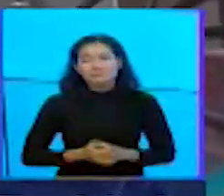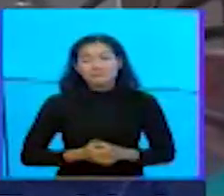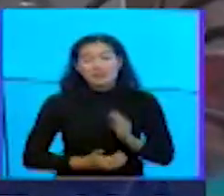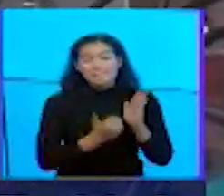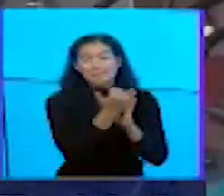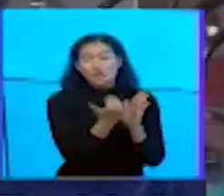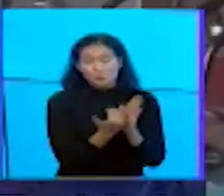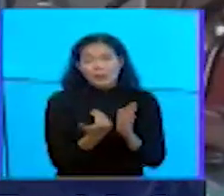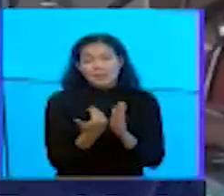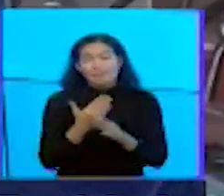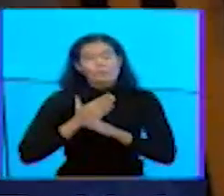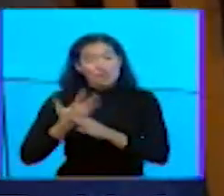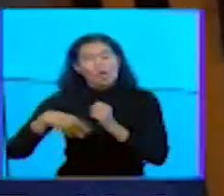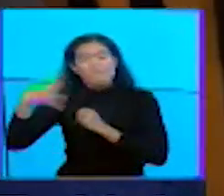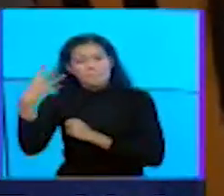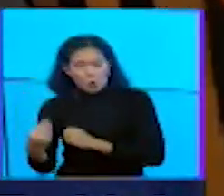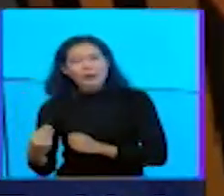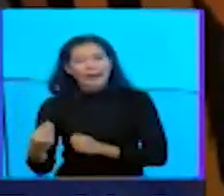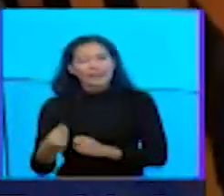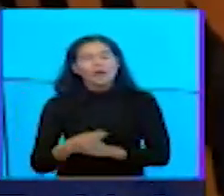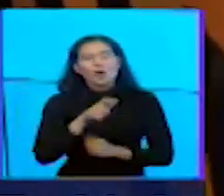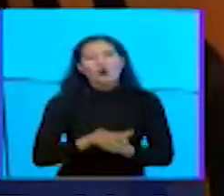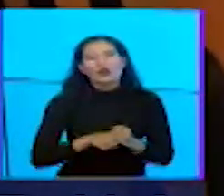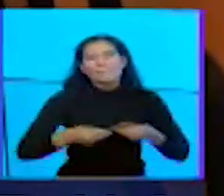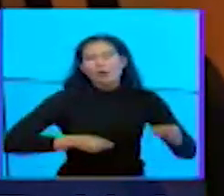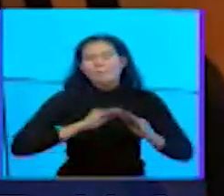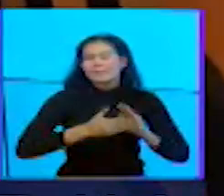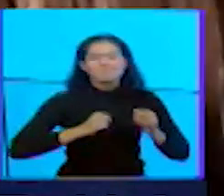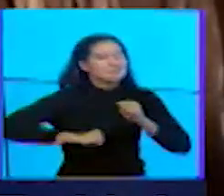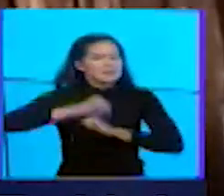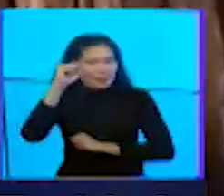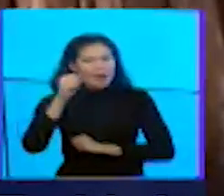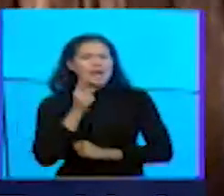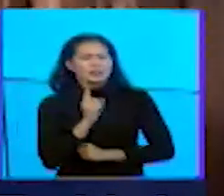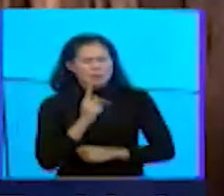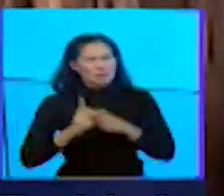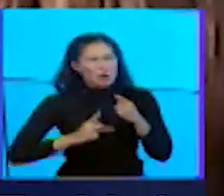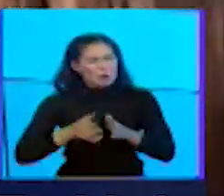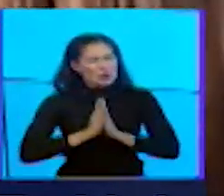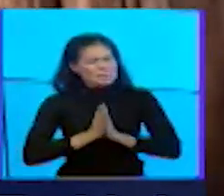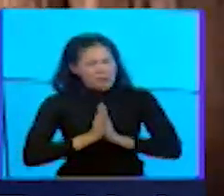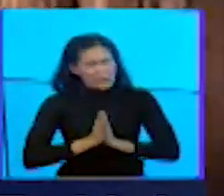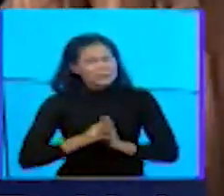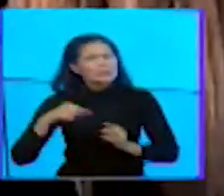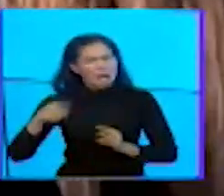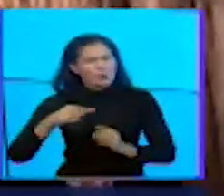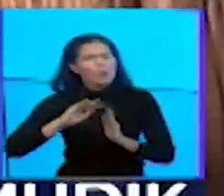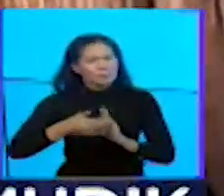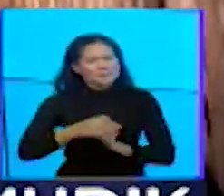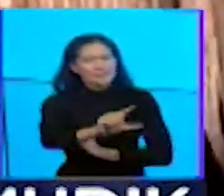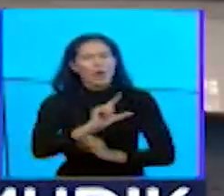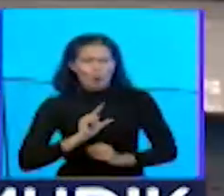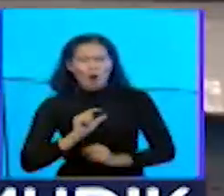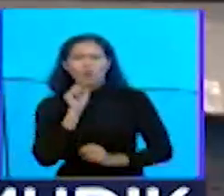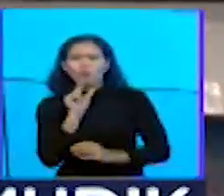Kebijakan larangan mudik juga diprotes pengelola bus pariwisata. Pasalnya setiap Idul Fitri puluhan armada kerap disewa untuk angkutan mudik